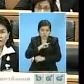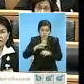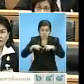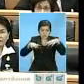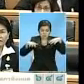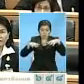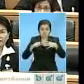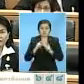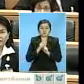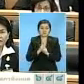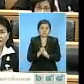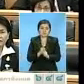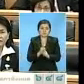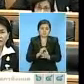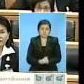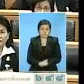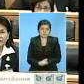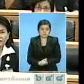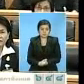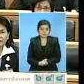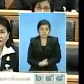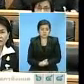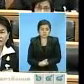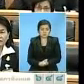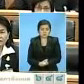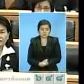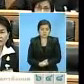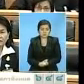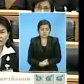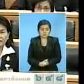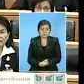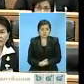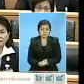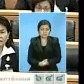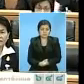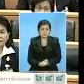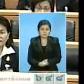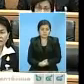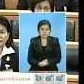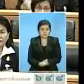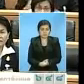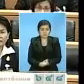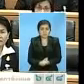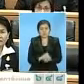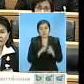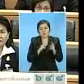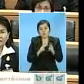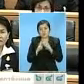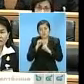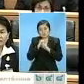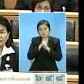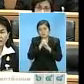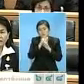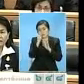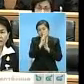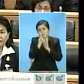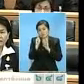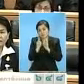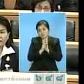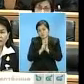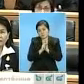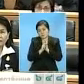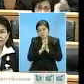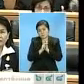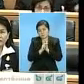หลักประเทศไทยอย่างสิ้นเชิงท่านประธานที่เคารพครับการออกกฎหมายรัฐธรรมนูญโดยมีความรู้สึกอคติ